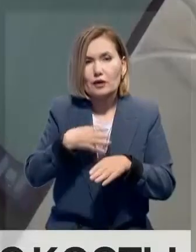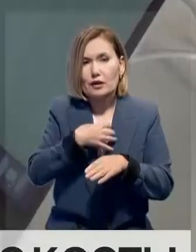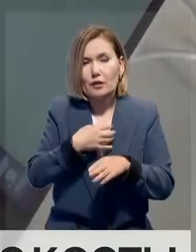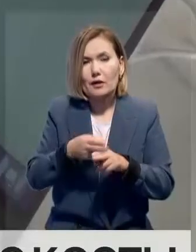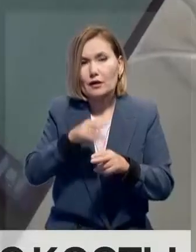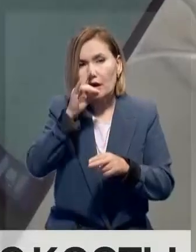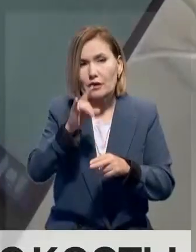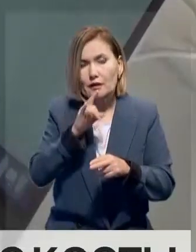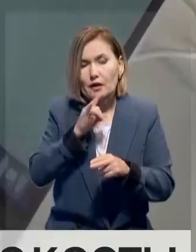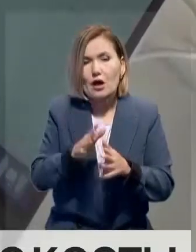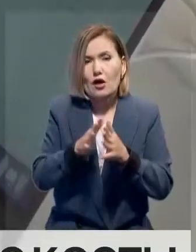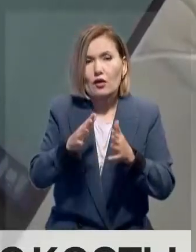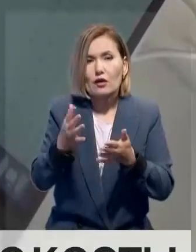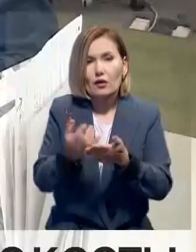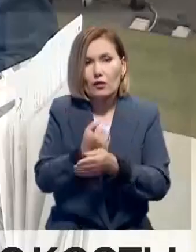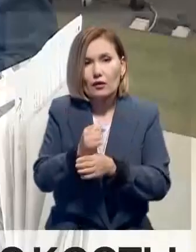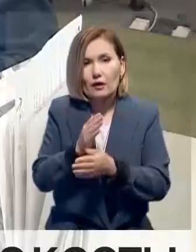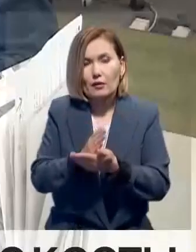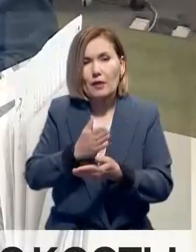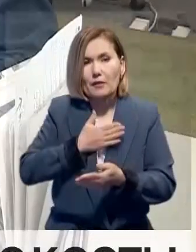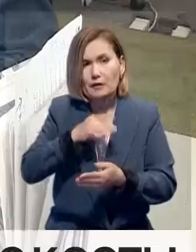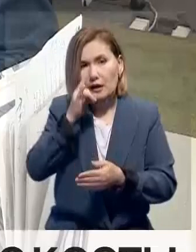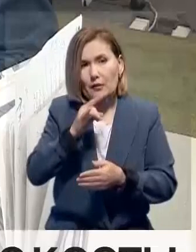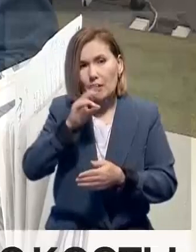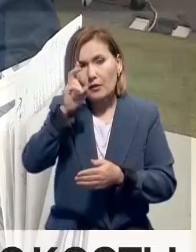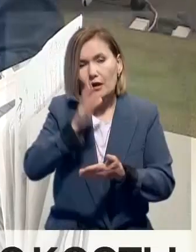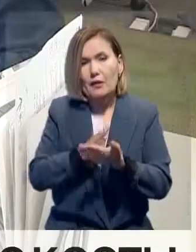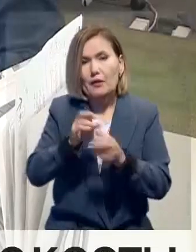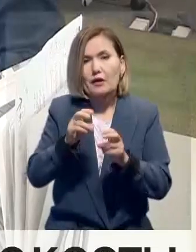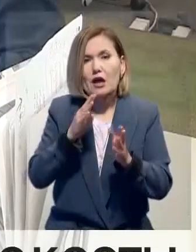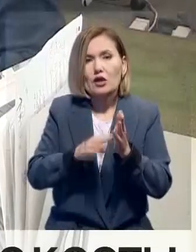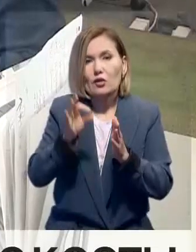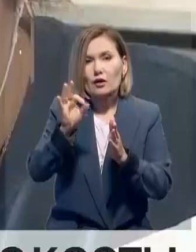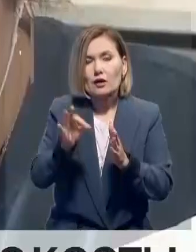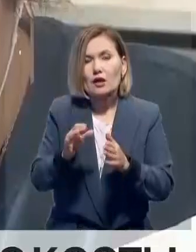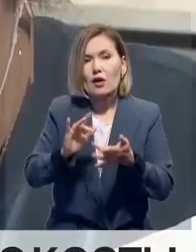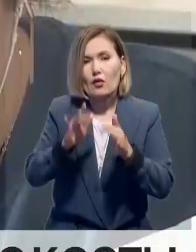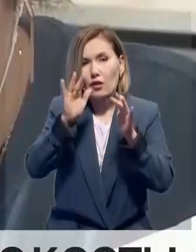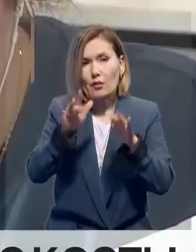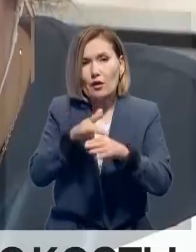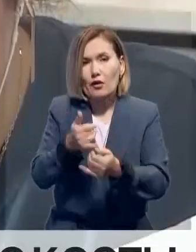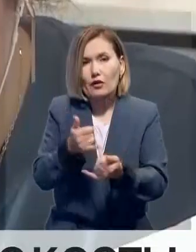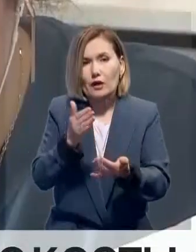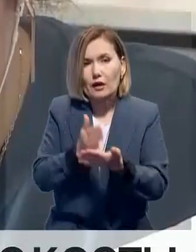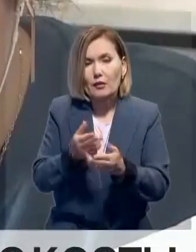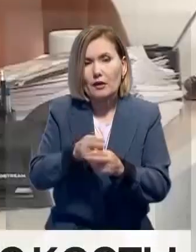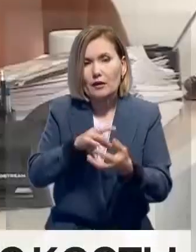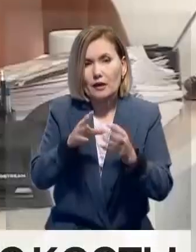бұл тұста Қазақстанның жетістігі мол. Біздің елде мемлекеттік қызметтердің 90%-ы онлайн көрсетіледі.